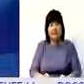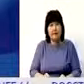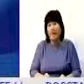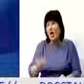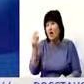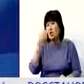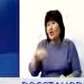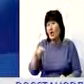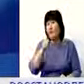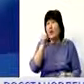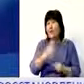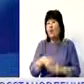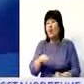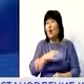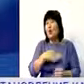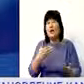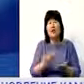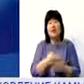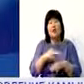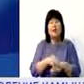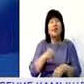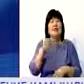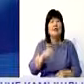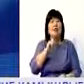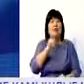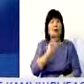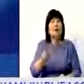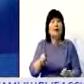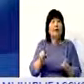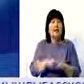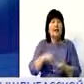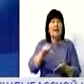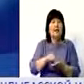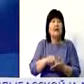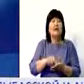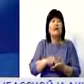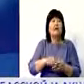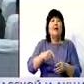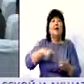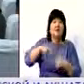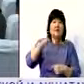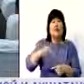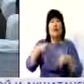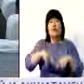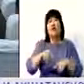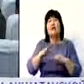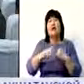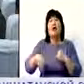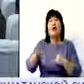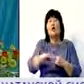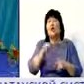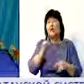В Шиерийском районе центр Рухани Жангру провел встречу молодежи с меценатами, уроженцами района. Приглашенные на